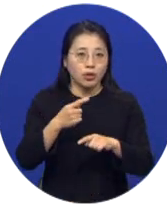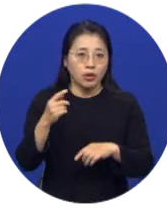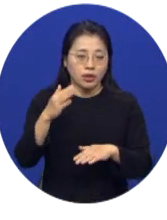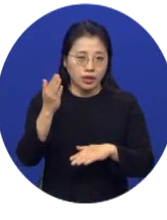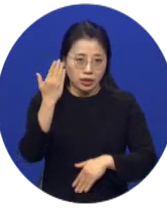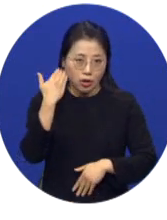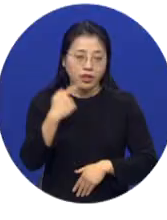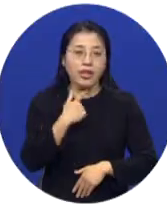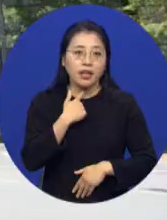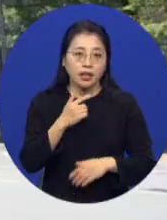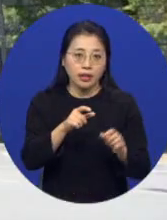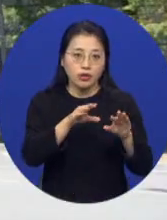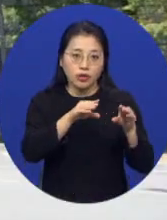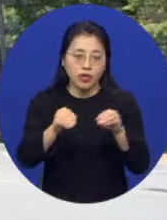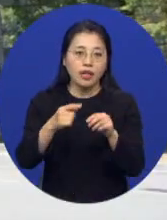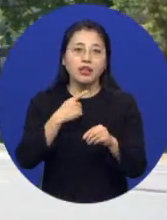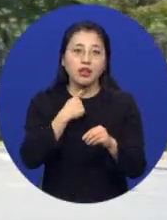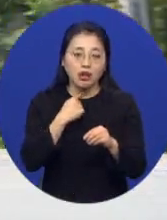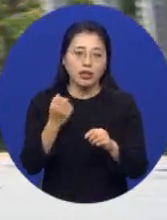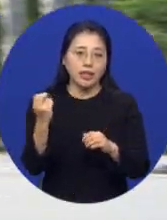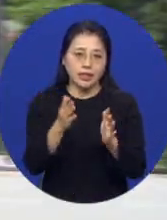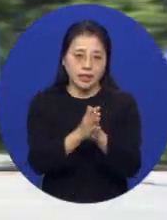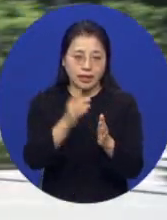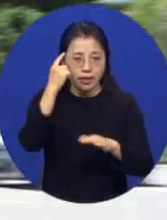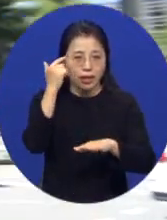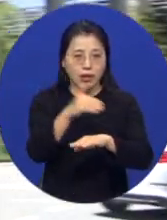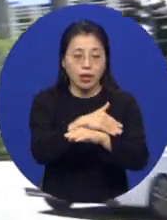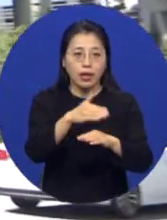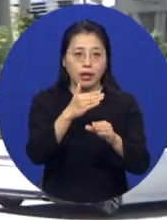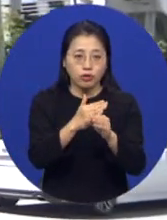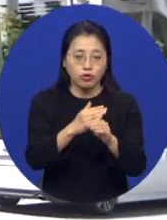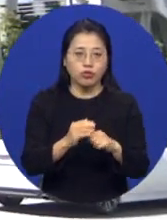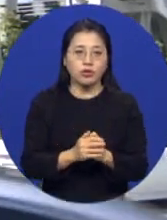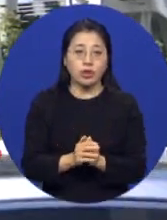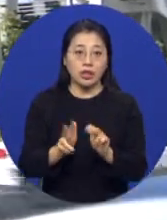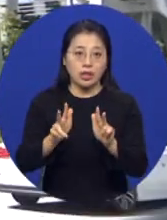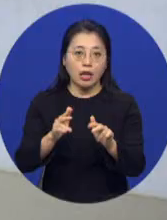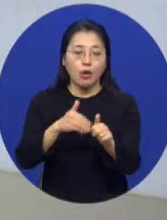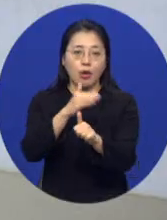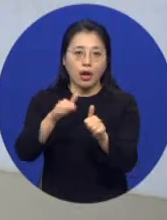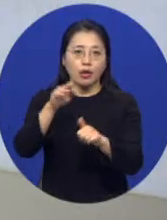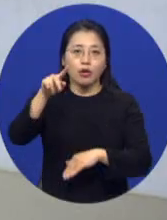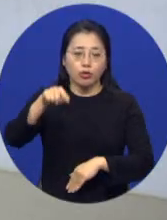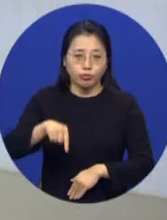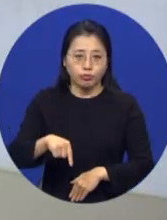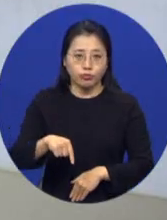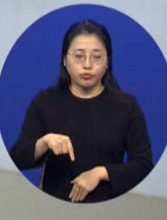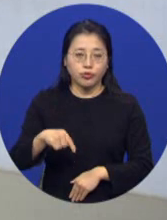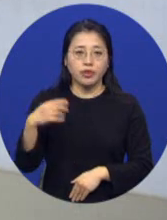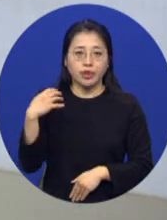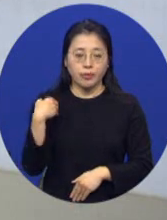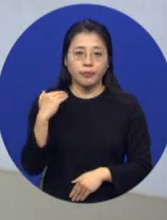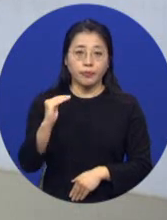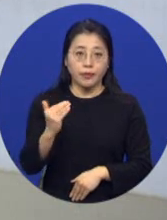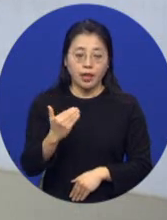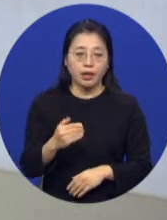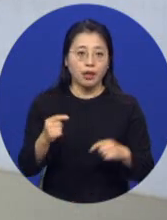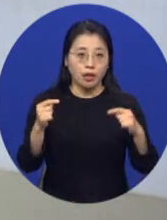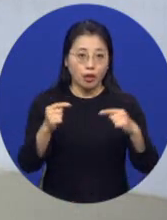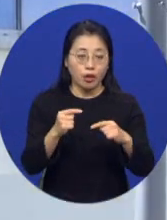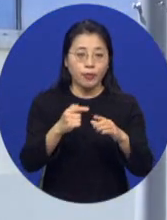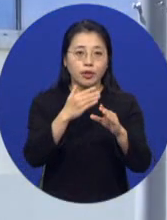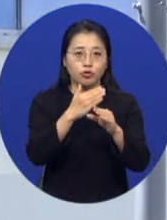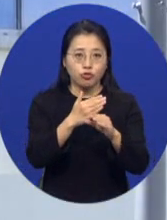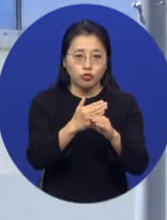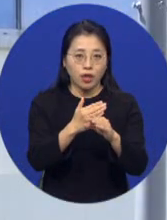협의 절차를 재개한 것입니다 이제 공은 다시 환경부로 넘어갔습니다 환경부와의 협의해서